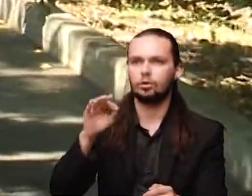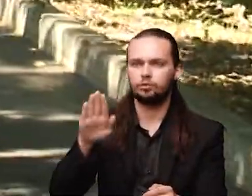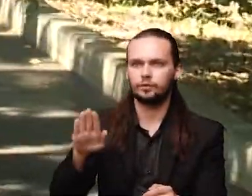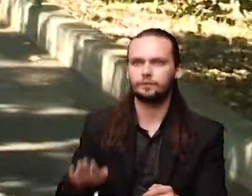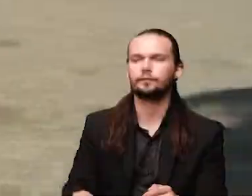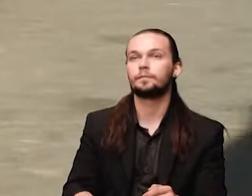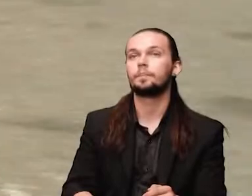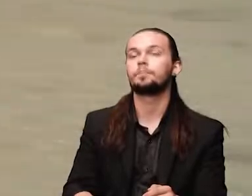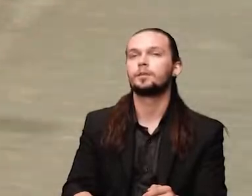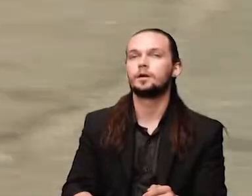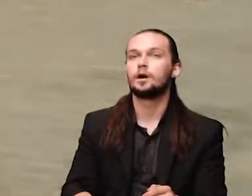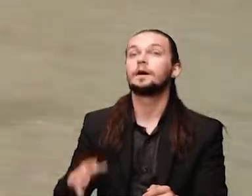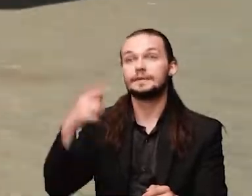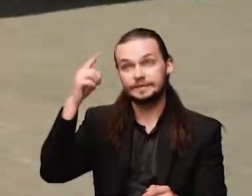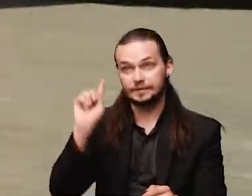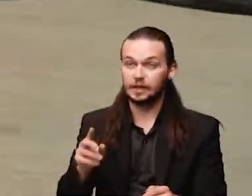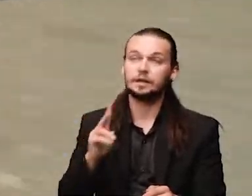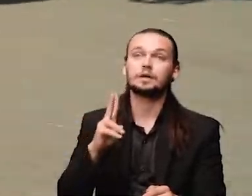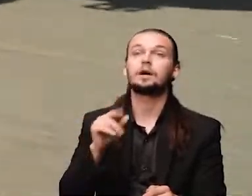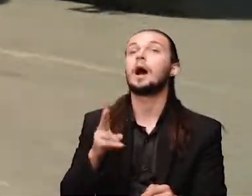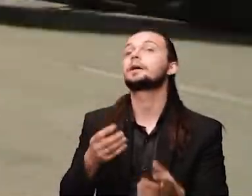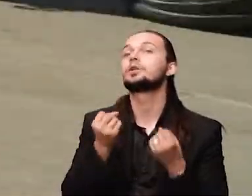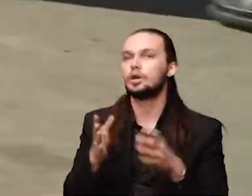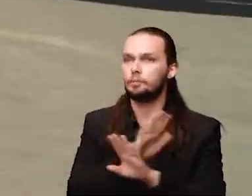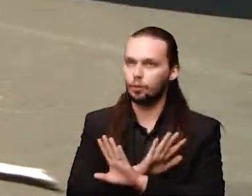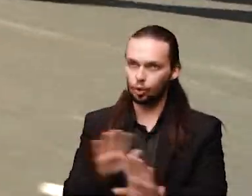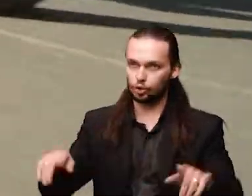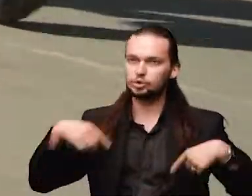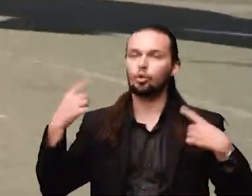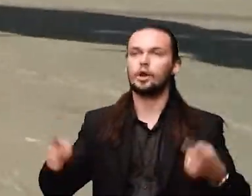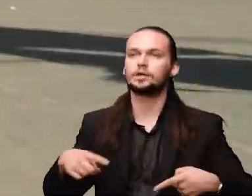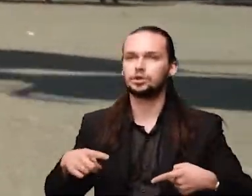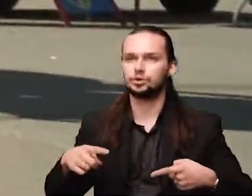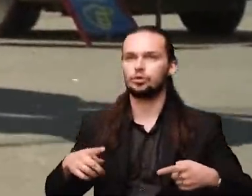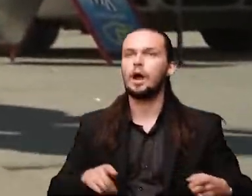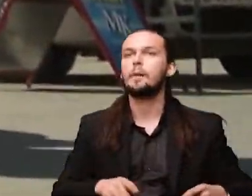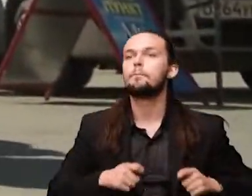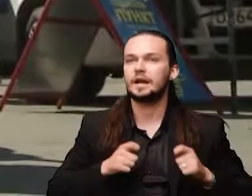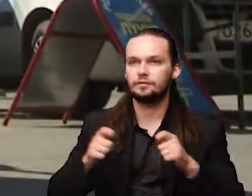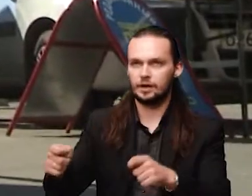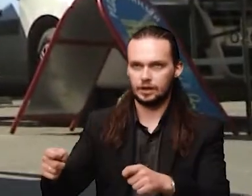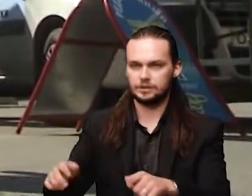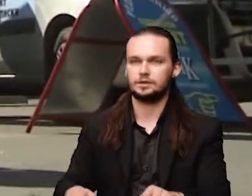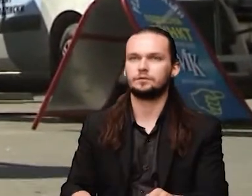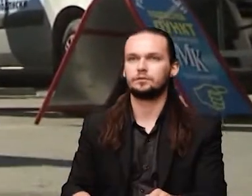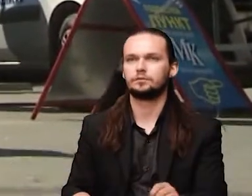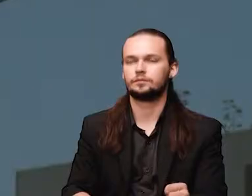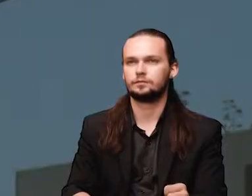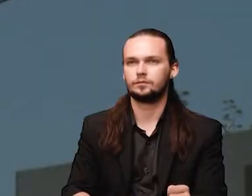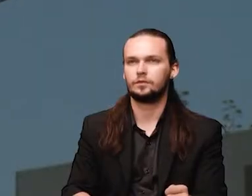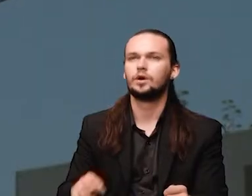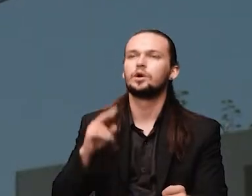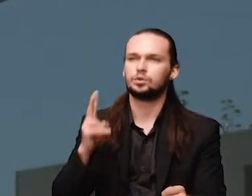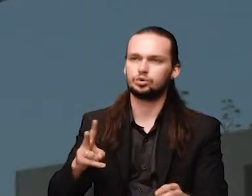выбираться куда-нибудь с друзьями и не понаслышке знает, как непросто колясочнику передвигаться по мегаполису. Чтобы добраться до остановки,